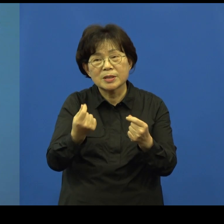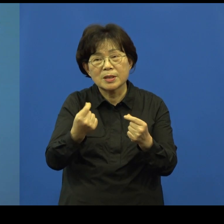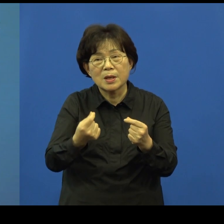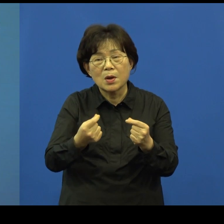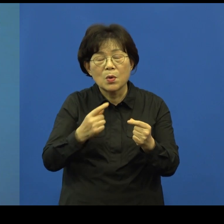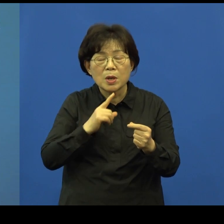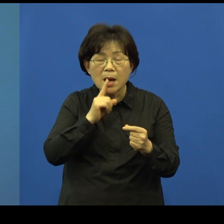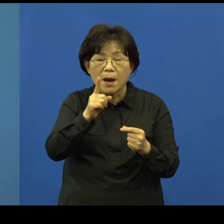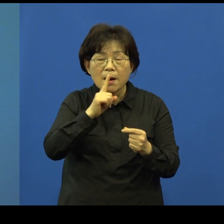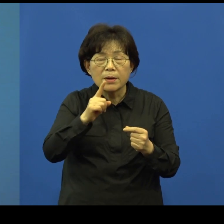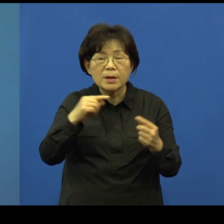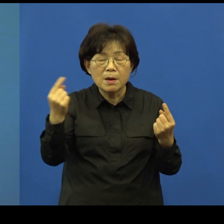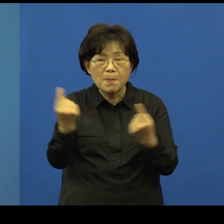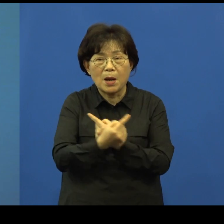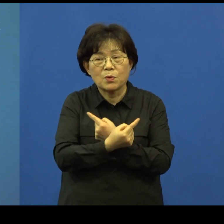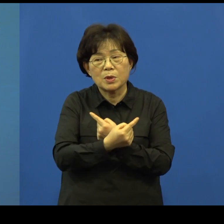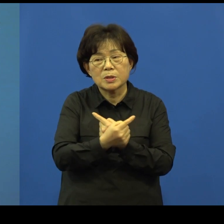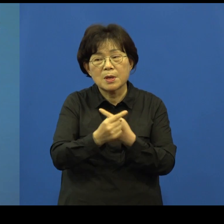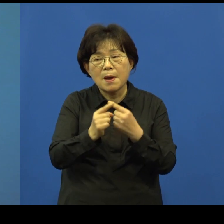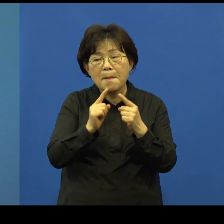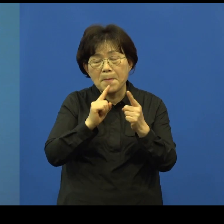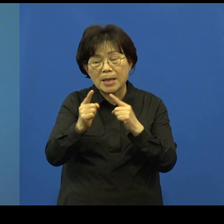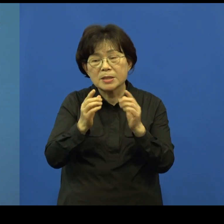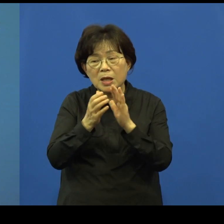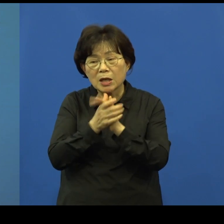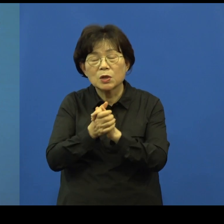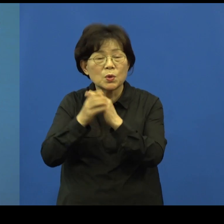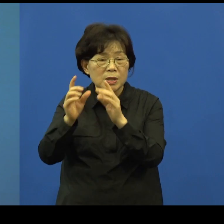우리의 언어 생활을 바꾸는 것은 말씀과 기도 생활이에요.